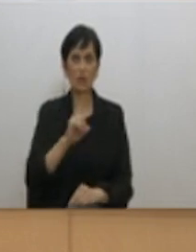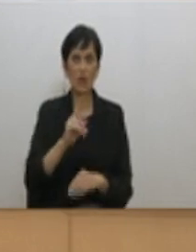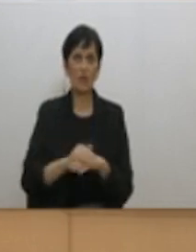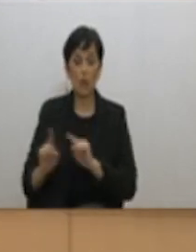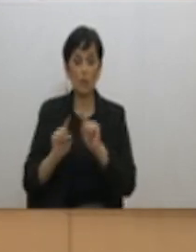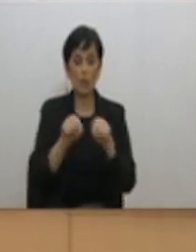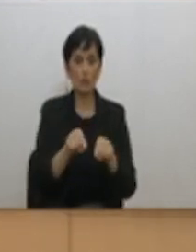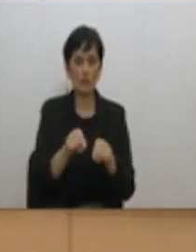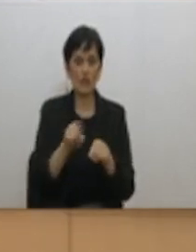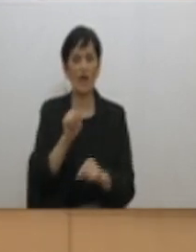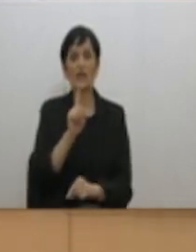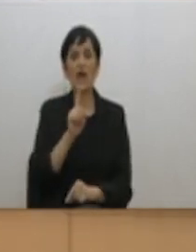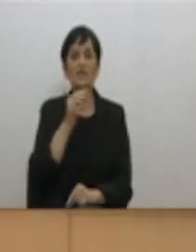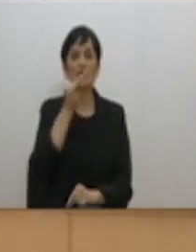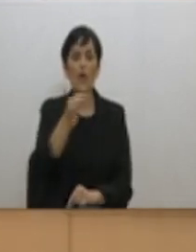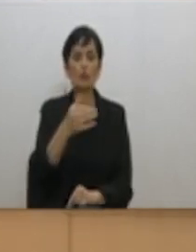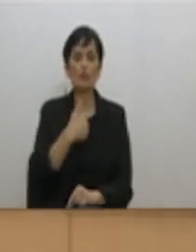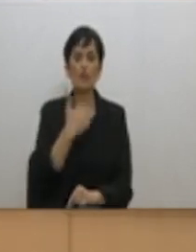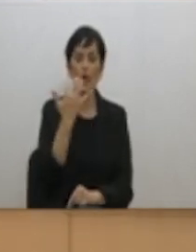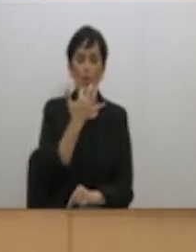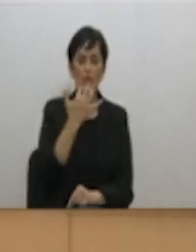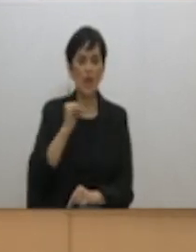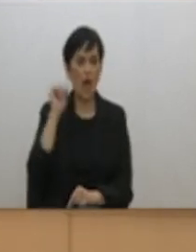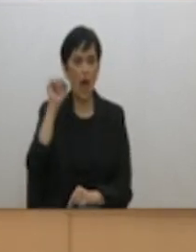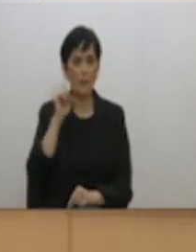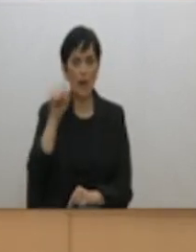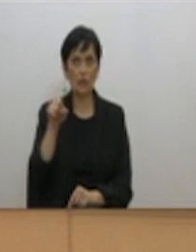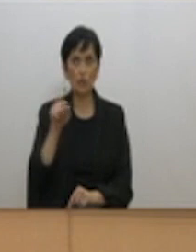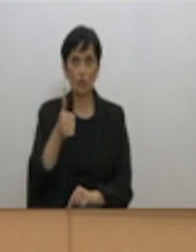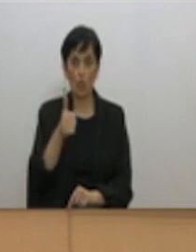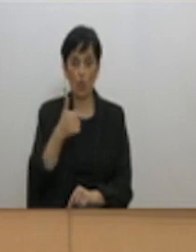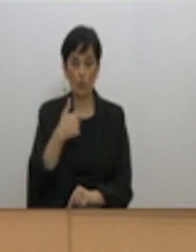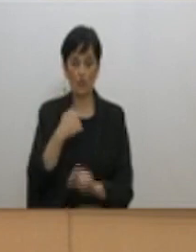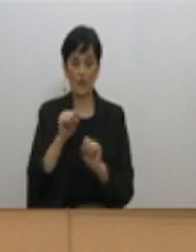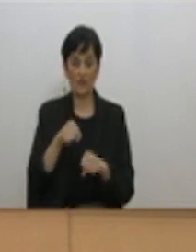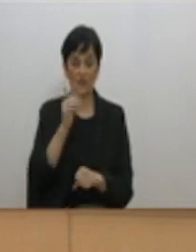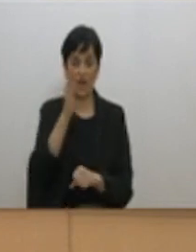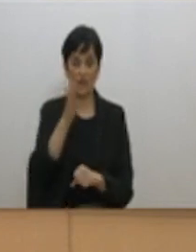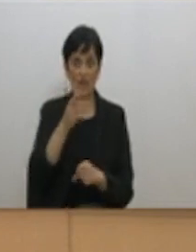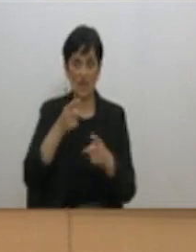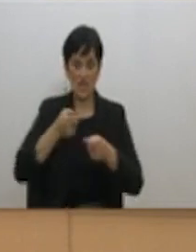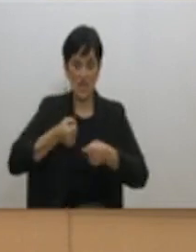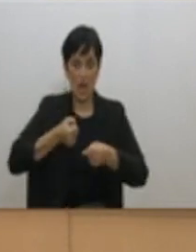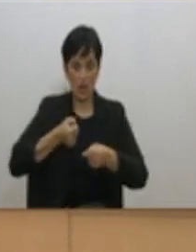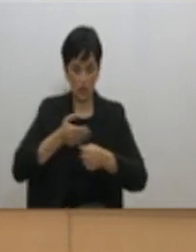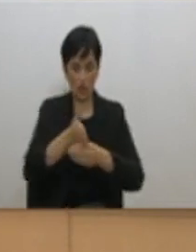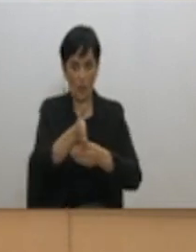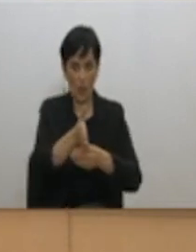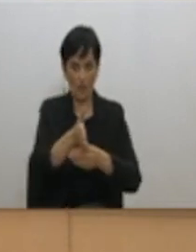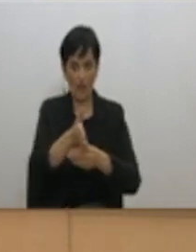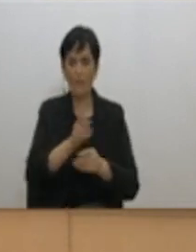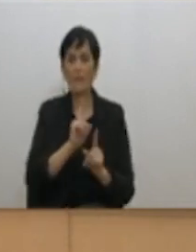სიკეთეს მიიღებდა. რას ვეუბნებით ჩვენ ოსებს და აფხაზებს, რომ როგორც კი საშუალება მოგვეცემა იარაღით შემოვალთ? და